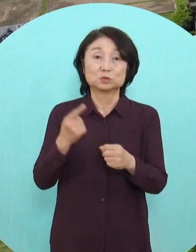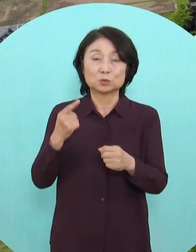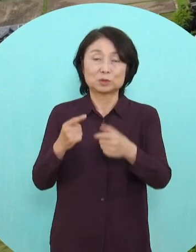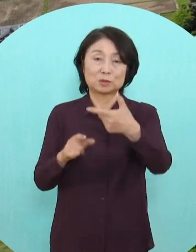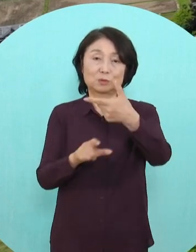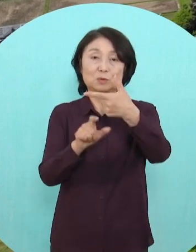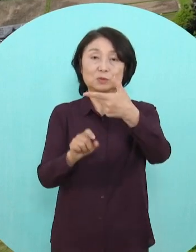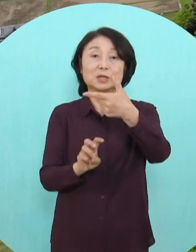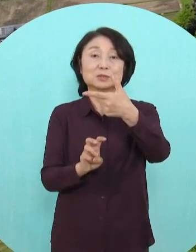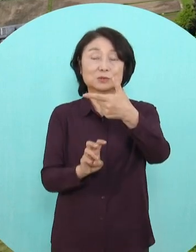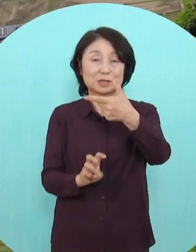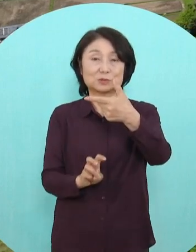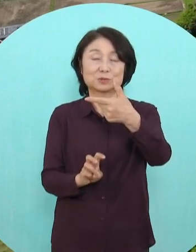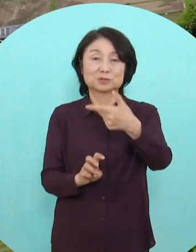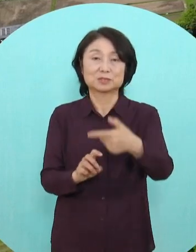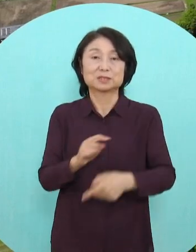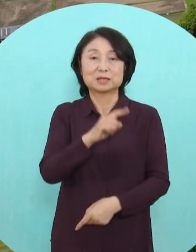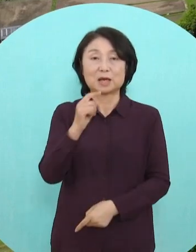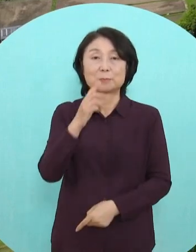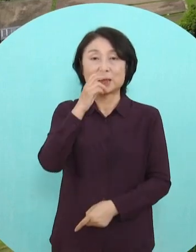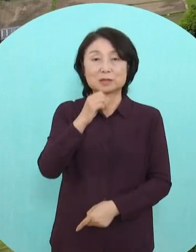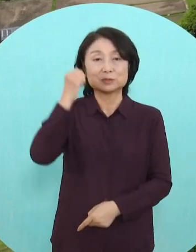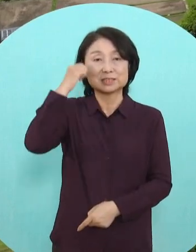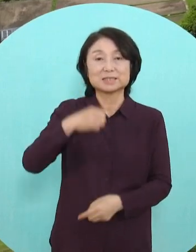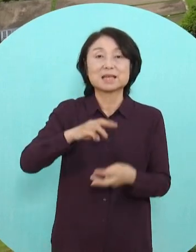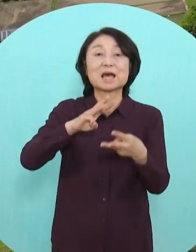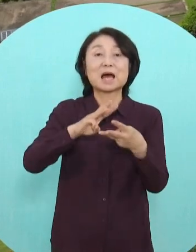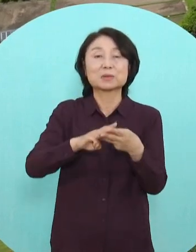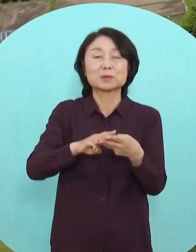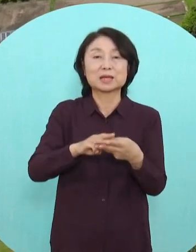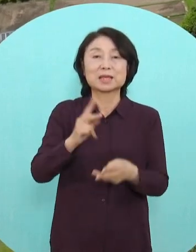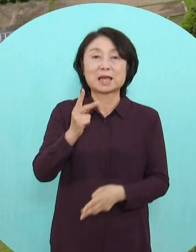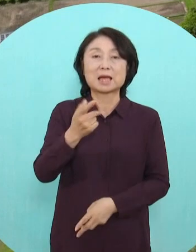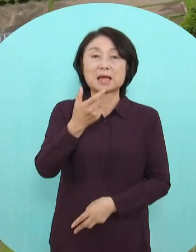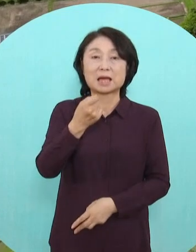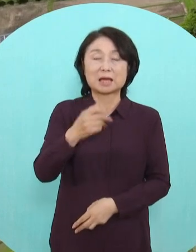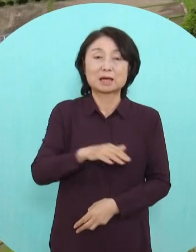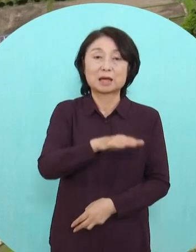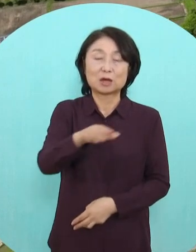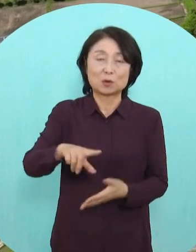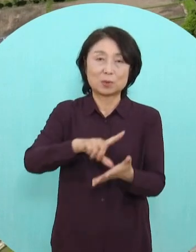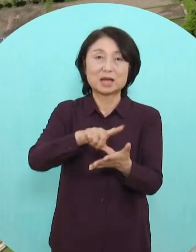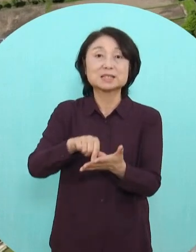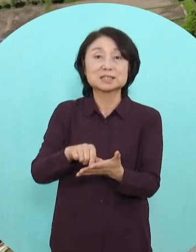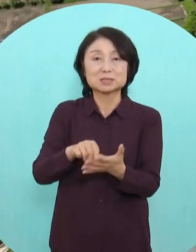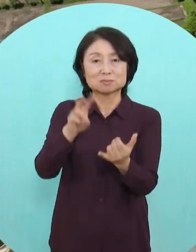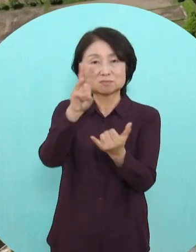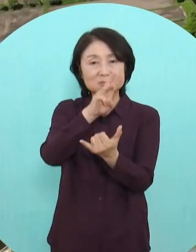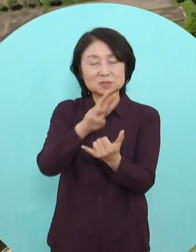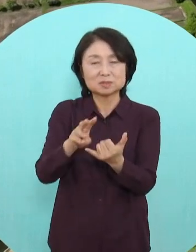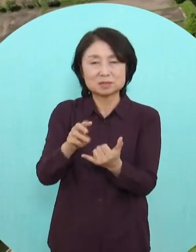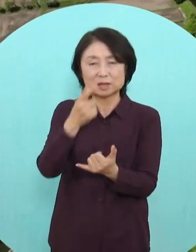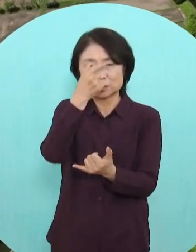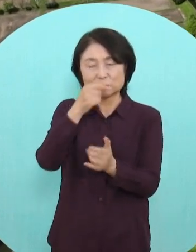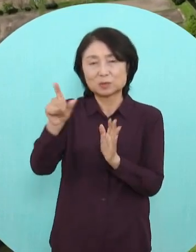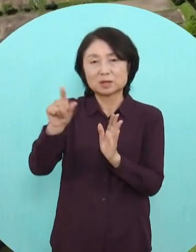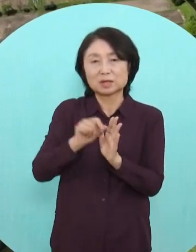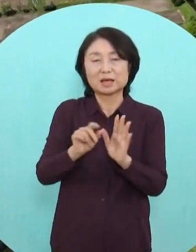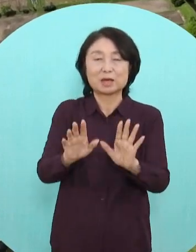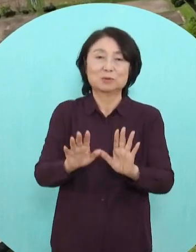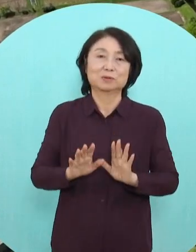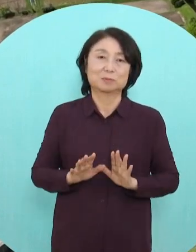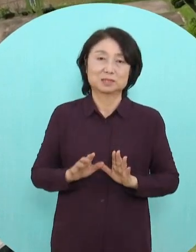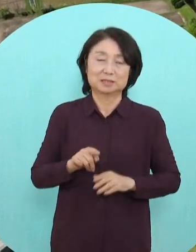去年6月30日山口市浅田の鴨原地域も大雨災害による被害を受けました